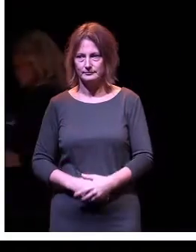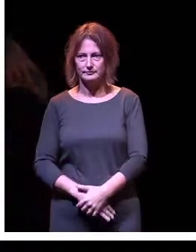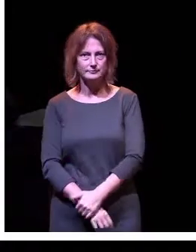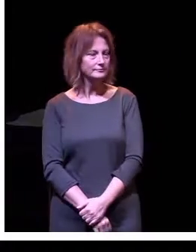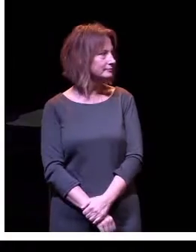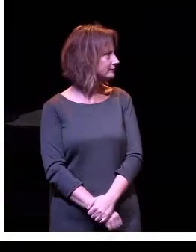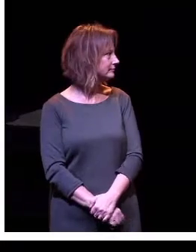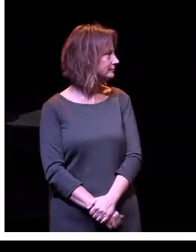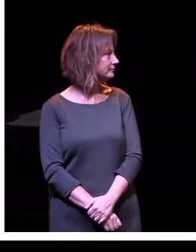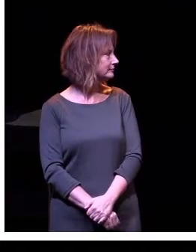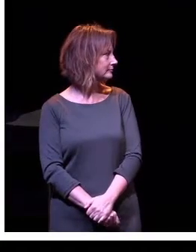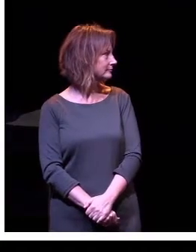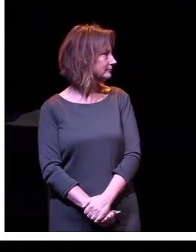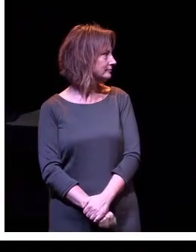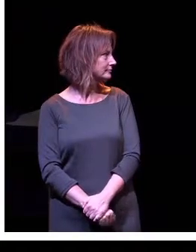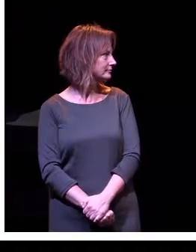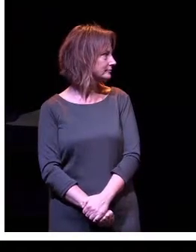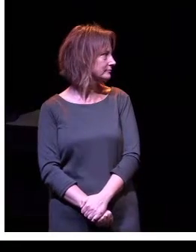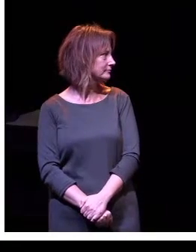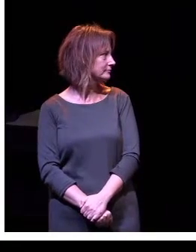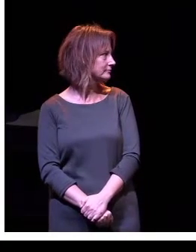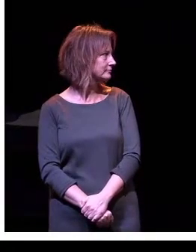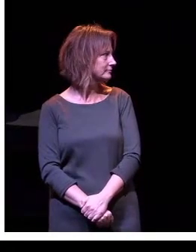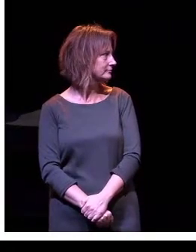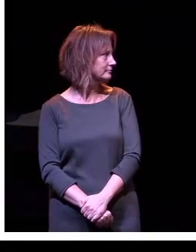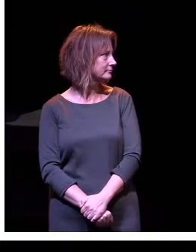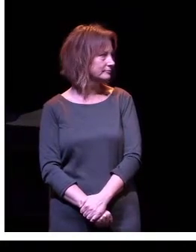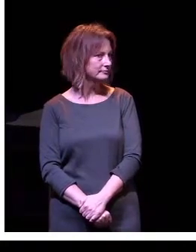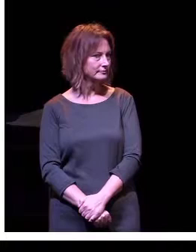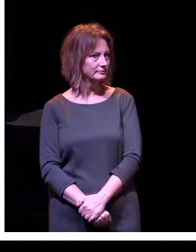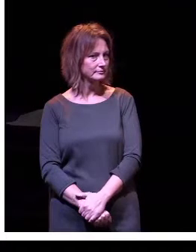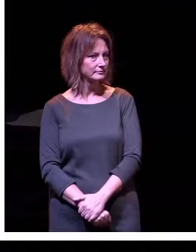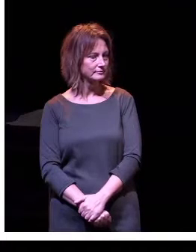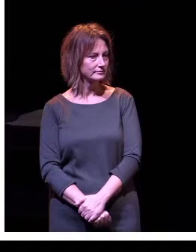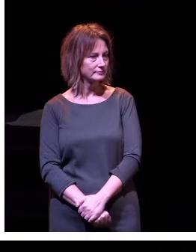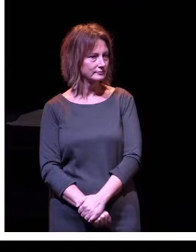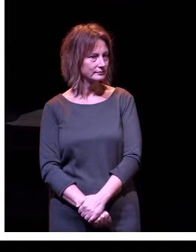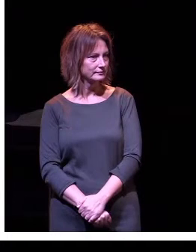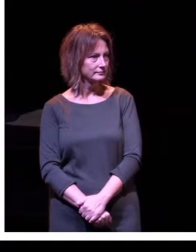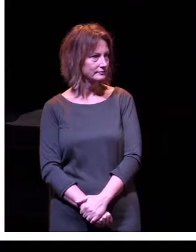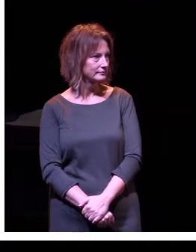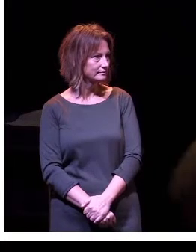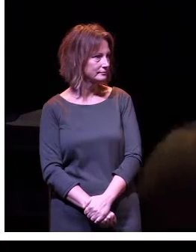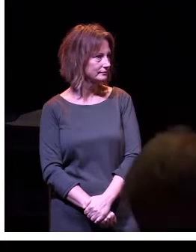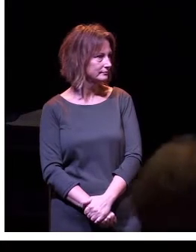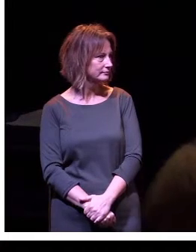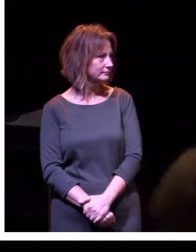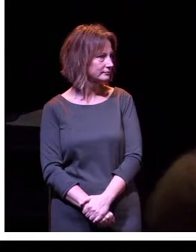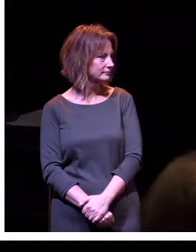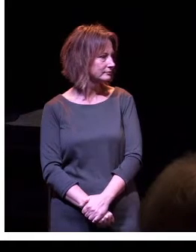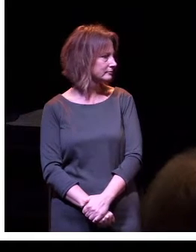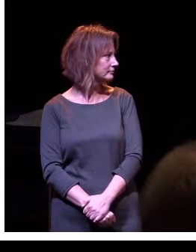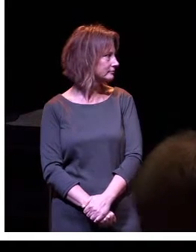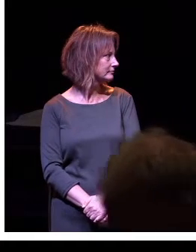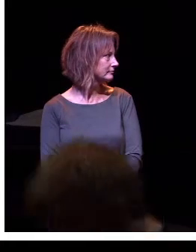Ja, nu närmar vi oss slutet. Och vi har en speed dating vid lunchen. Smörgåsar serveras här